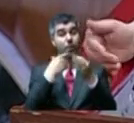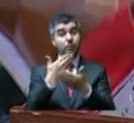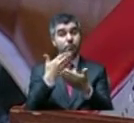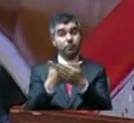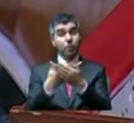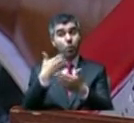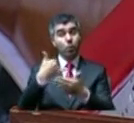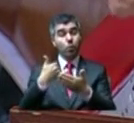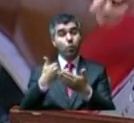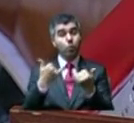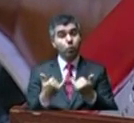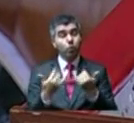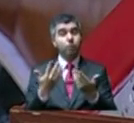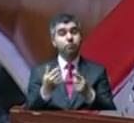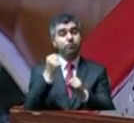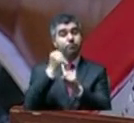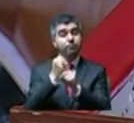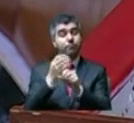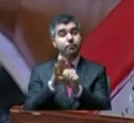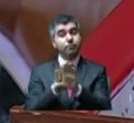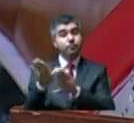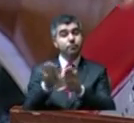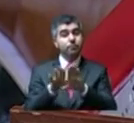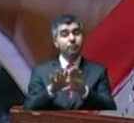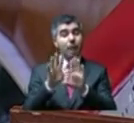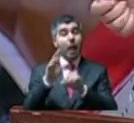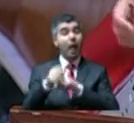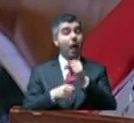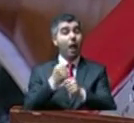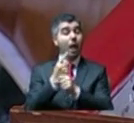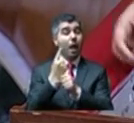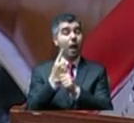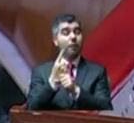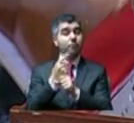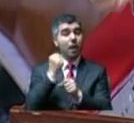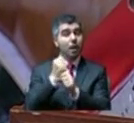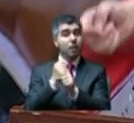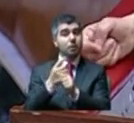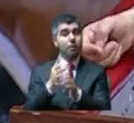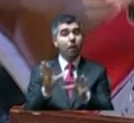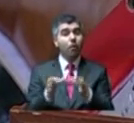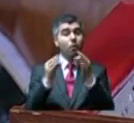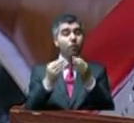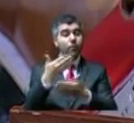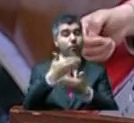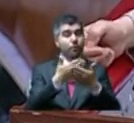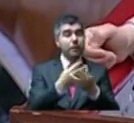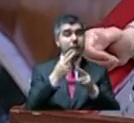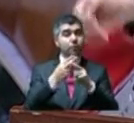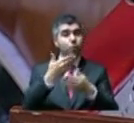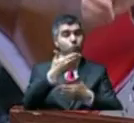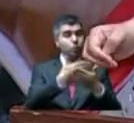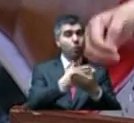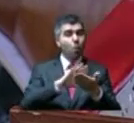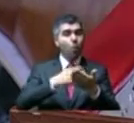عليها اليوم بعد الاشتغال فيها في اكثر من 12 شهر وحنا كنشتغلوا عليها عندنا قاعده معطيات اللي ستمكننا من اصلاح عميق لهذا